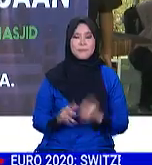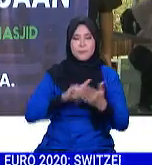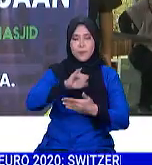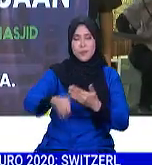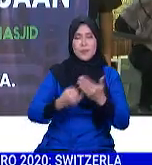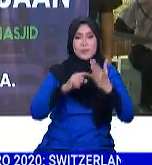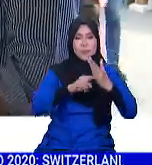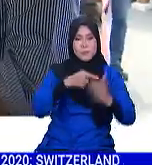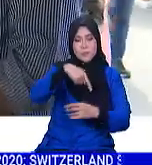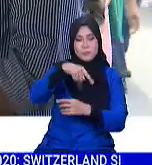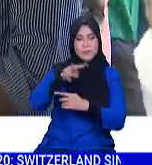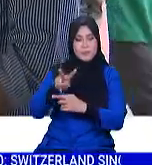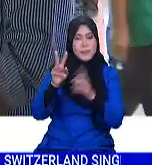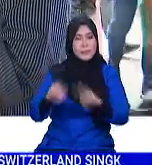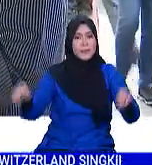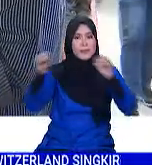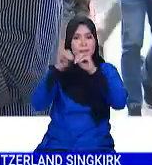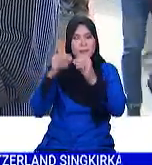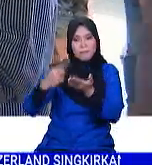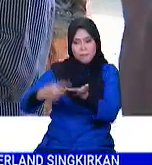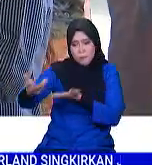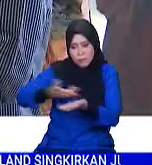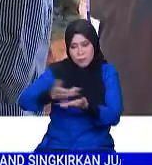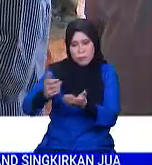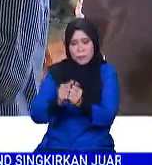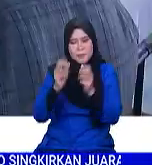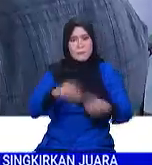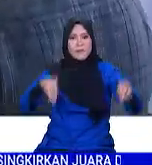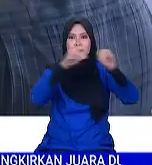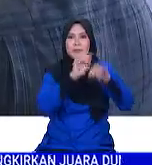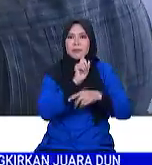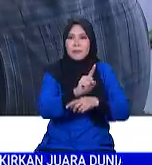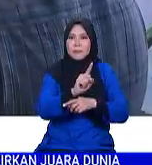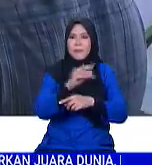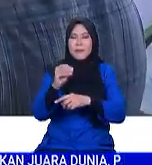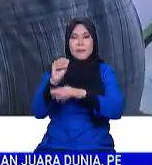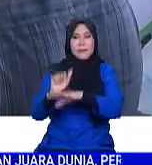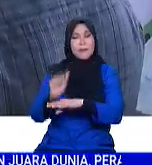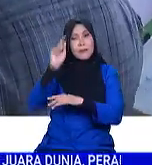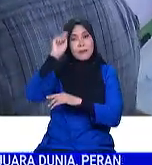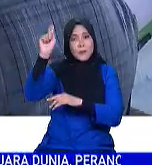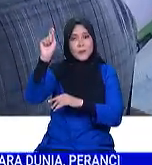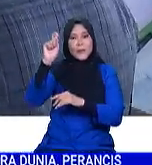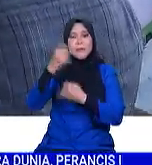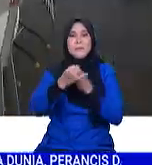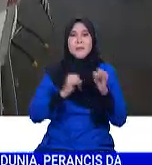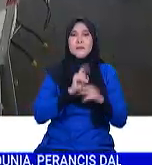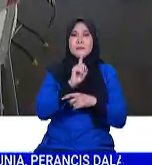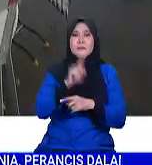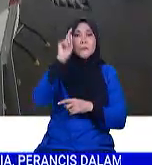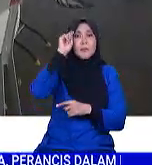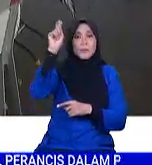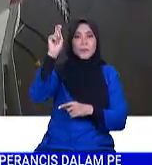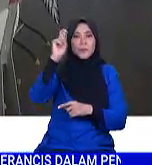Projek perintis PPV di masjid hasil perbincangan dilakukan bersama Majlis Agama Islam dan Adat Melayu Terengganu, Jabatan Hal Ehwal Agama Terengganu